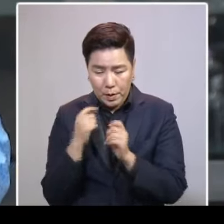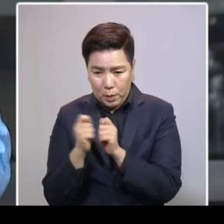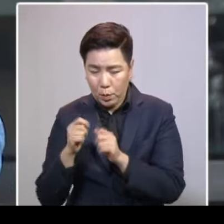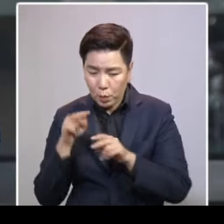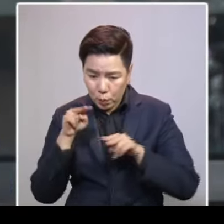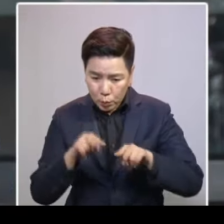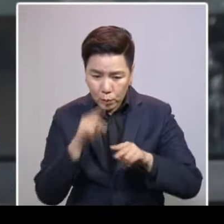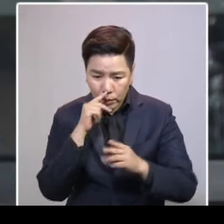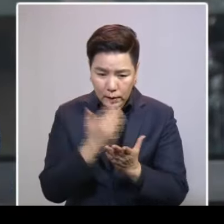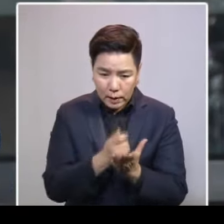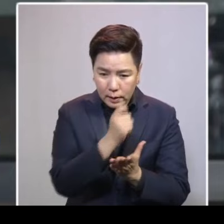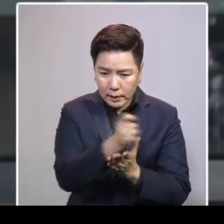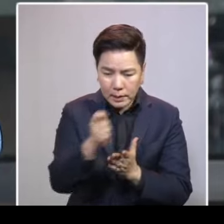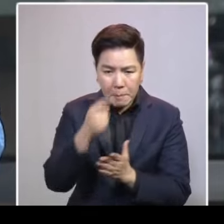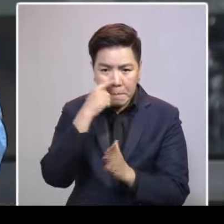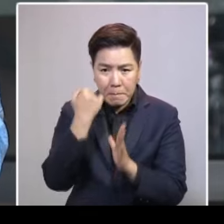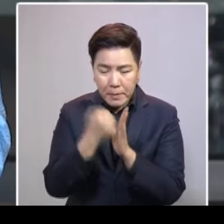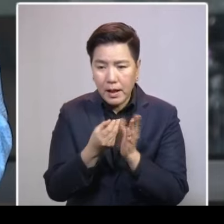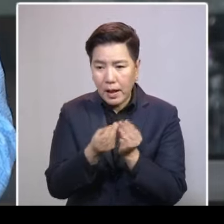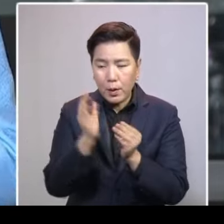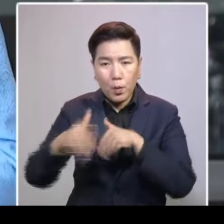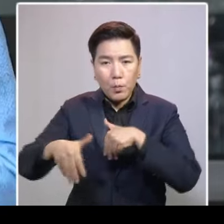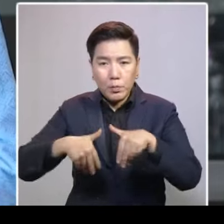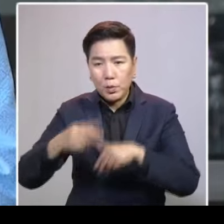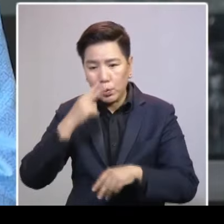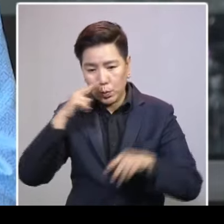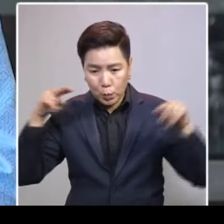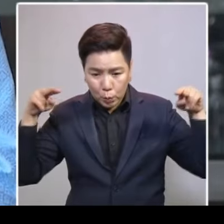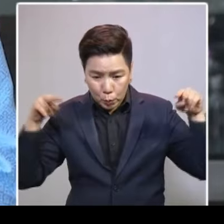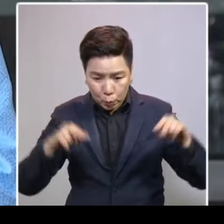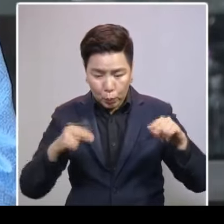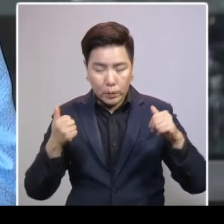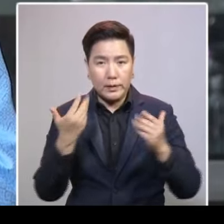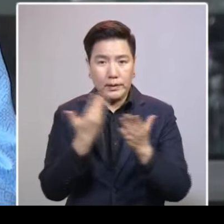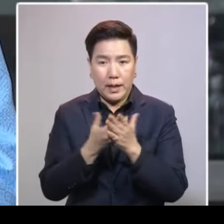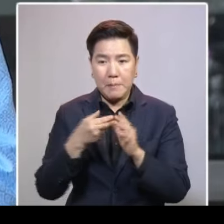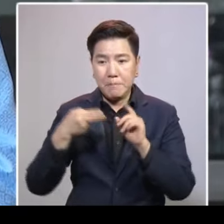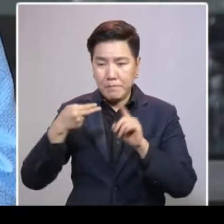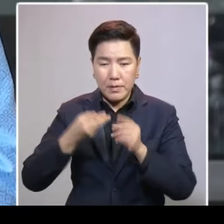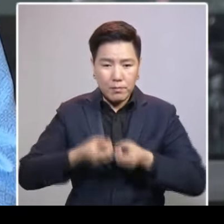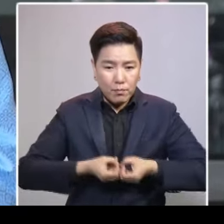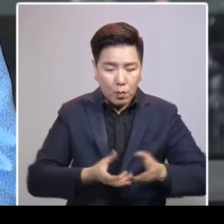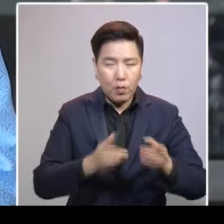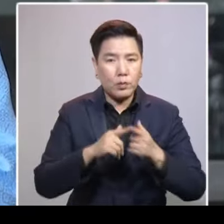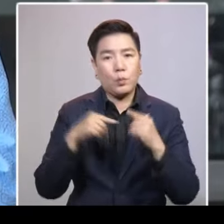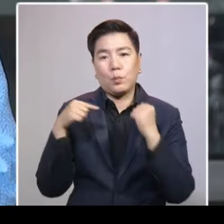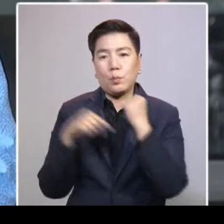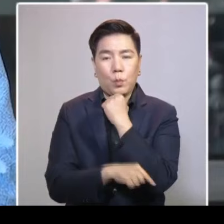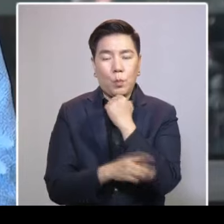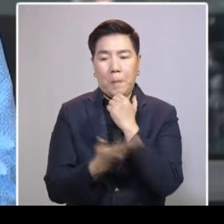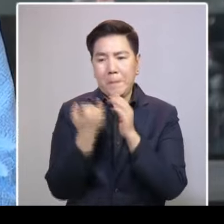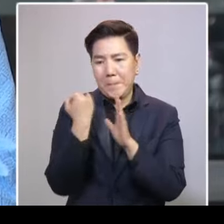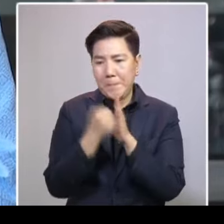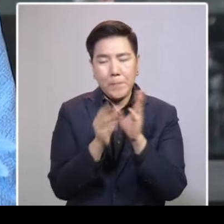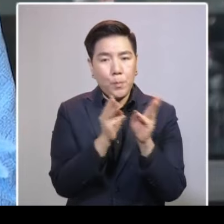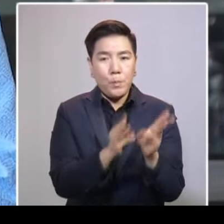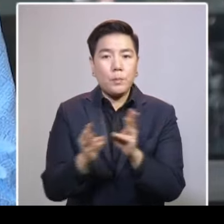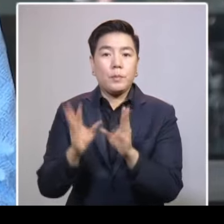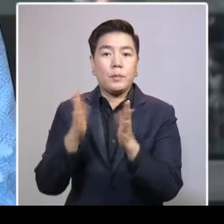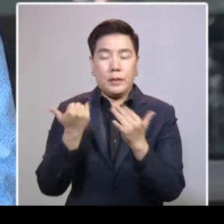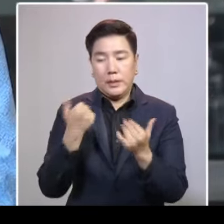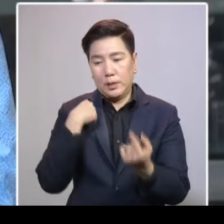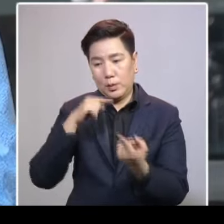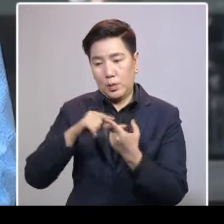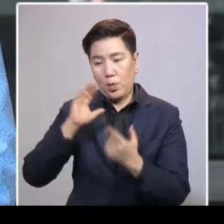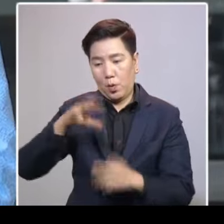การจ่ายอย่างผิดประเภทให้ประชาชนมั่นใจว่ากลไกดิจิทัลวอลเล็ตนั้นไม่มีการทุจริตหรือใช้ผิดประเภทอย่างแน่นอนส่วน